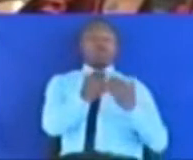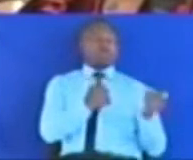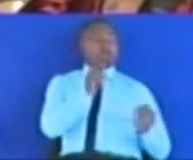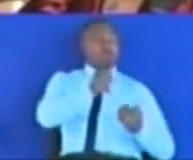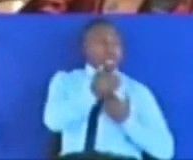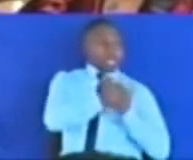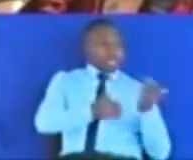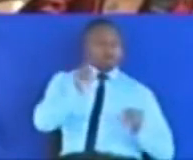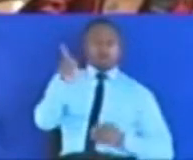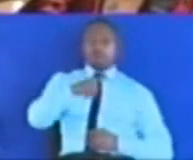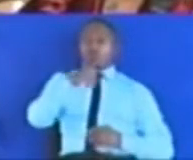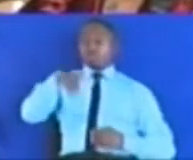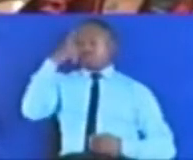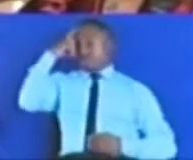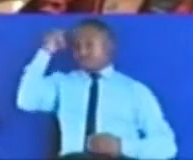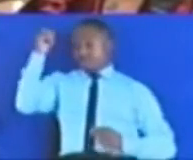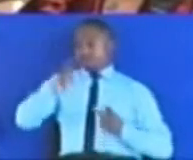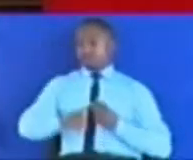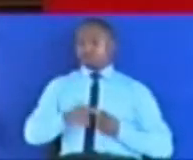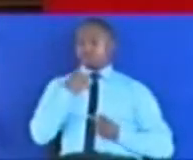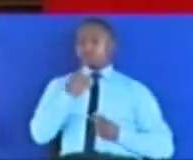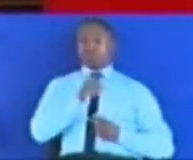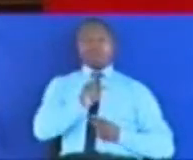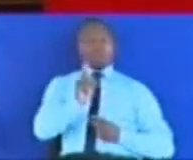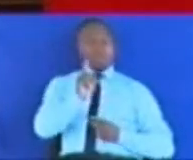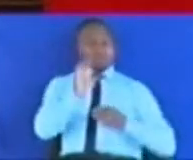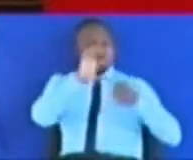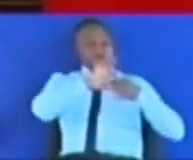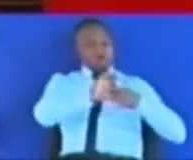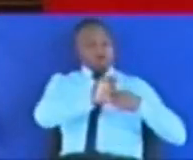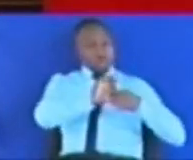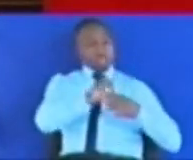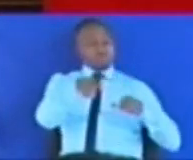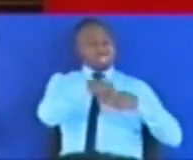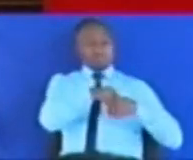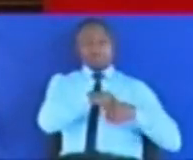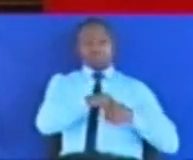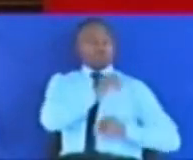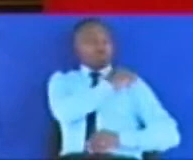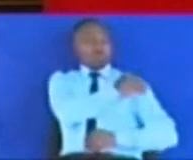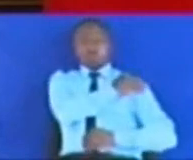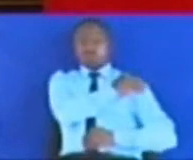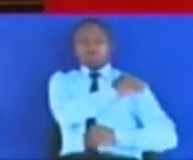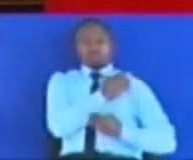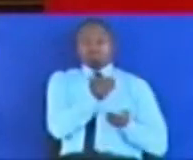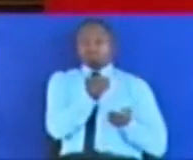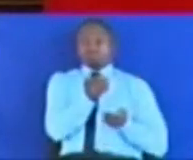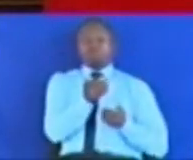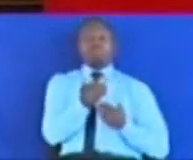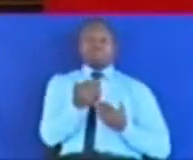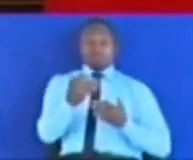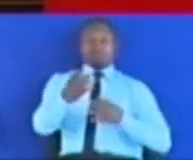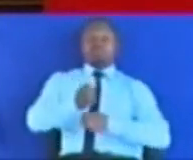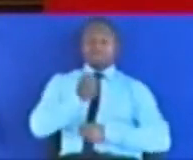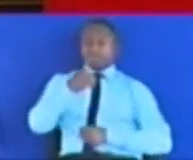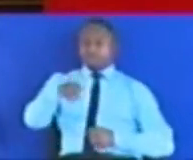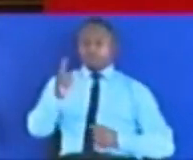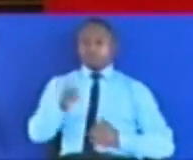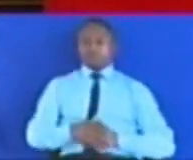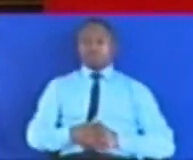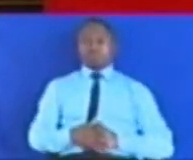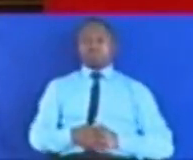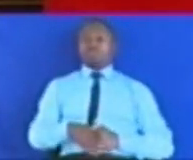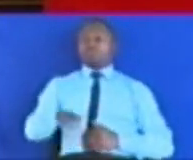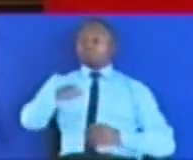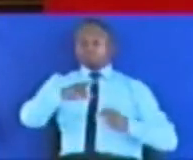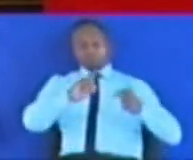wananchi wanakosa imani kwamba hata wakiwa wanachama basi zile huduma wanazotarajia watazipata. Lakini